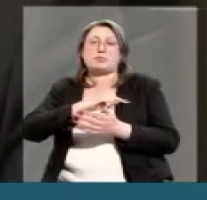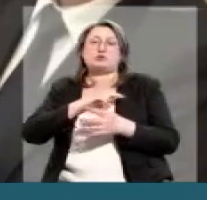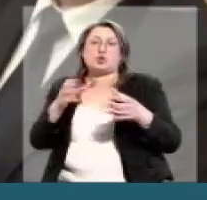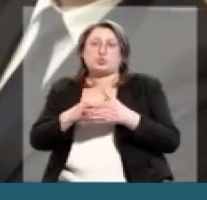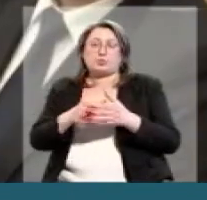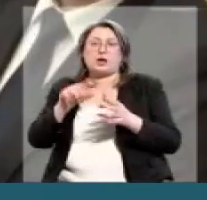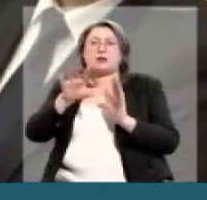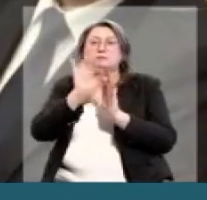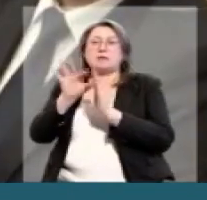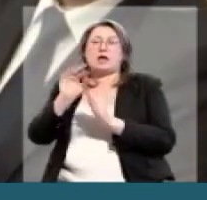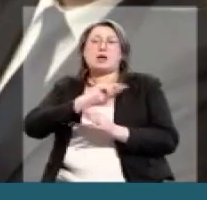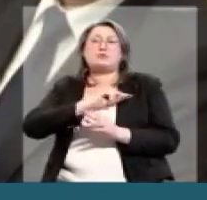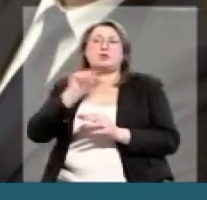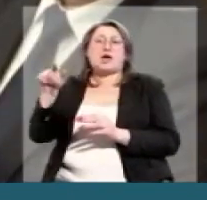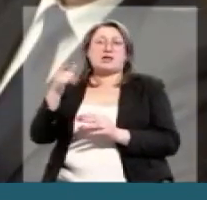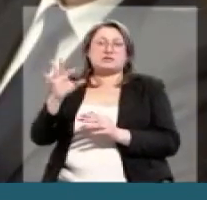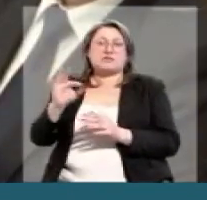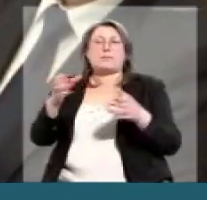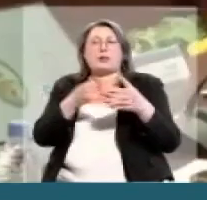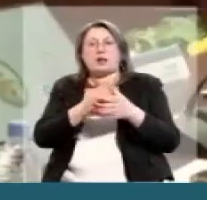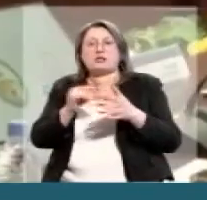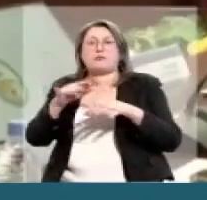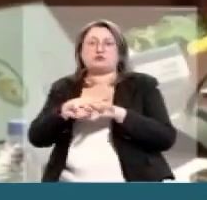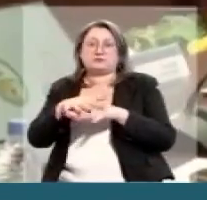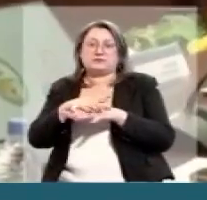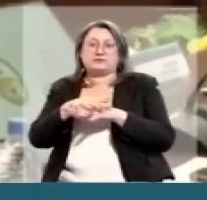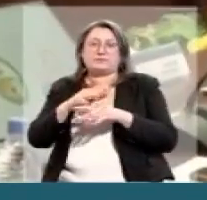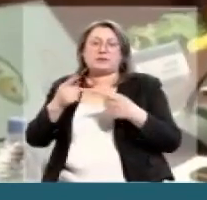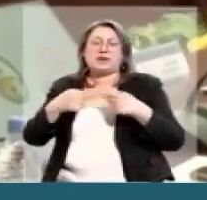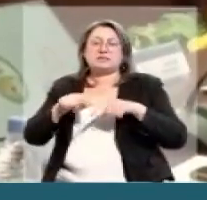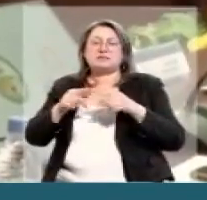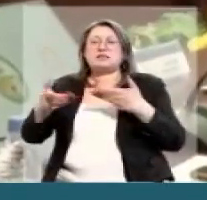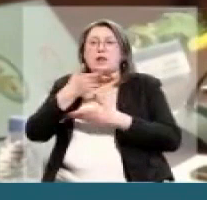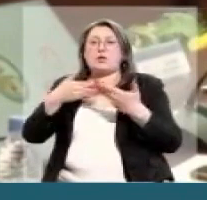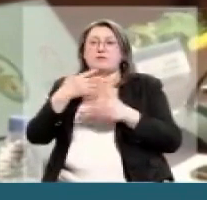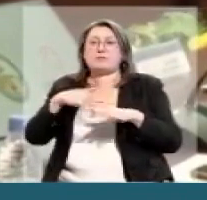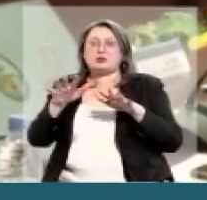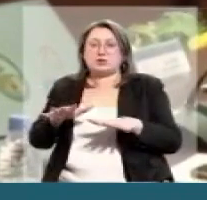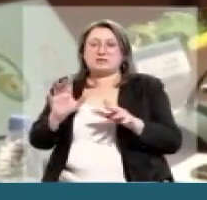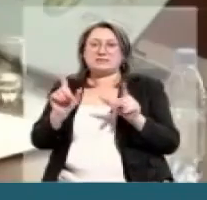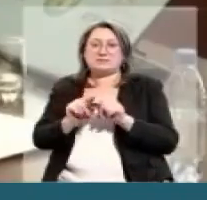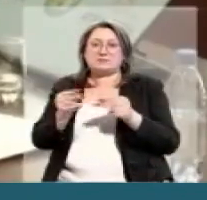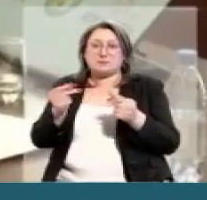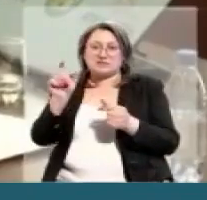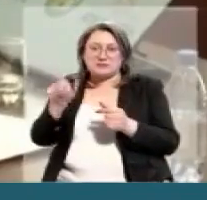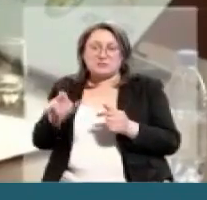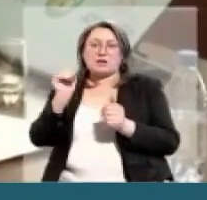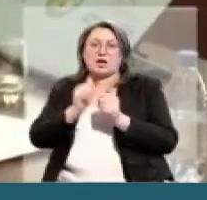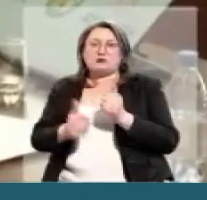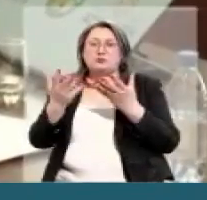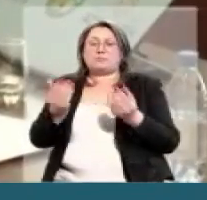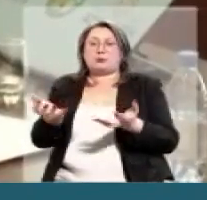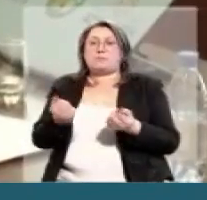группы из числа сотрудников агентства, представителей палаты и общественности. Организованы диалоговые площадки с бизнесом и еженедельные